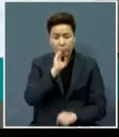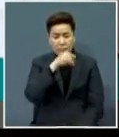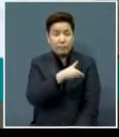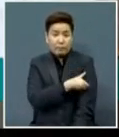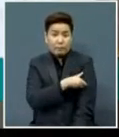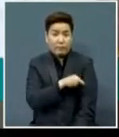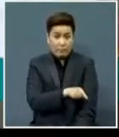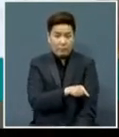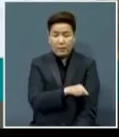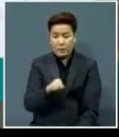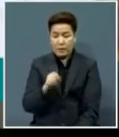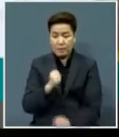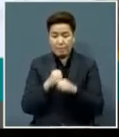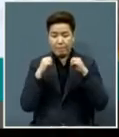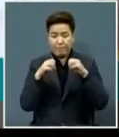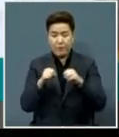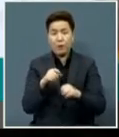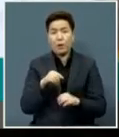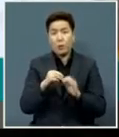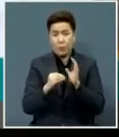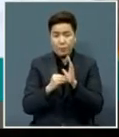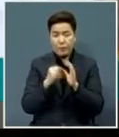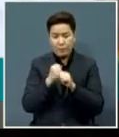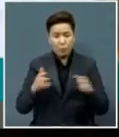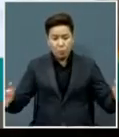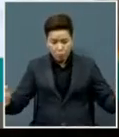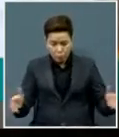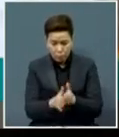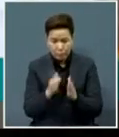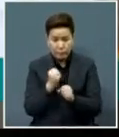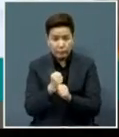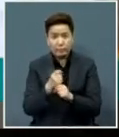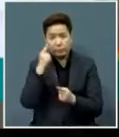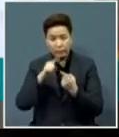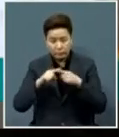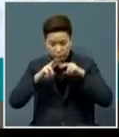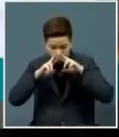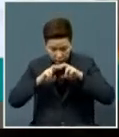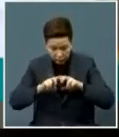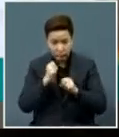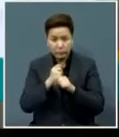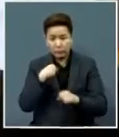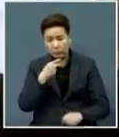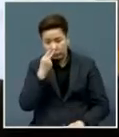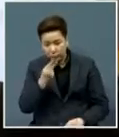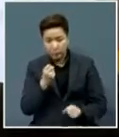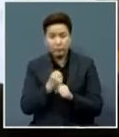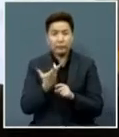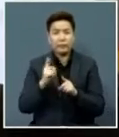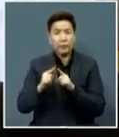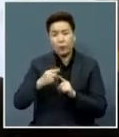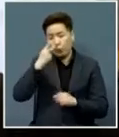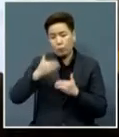องเจ้าหน้าที่ของการไฟฟ้านครหลวงนะครับทำงานเป็นทีมนะครับแล้วก็มีการวิเคราะห์สถานการณ์มีการดูการพย